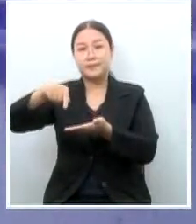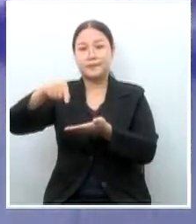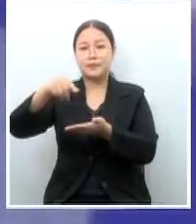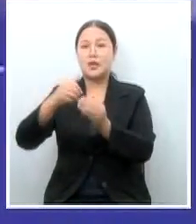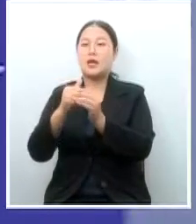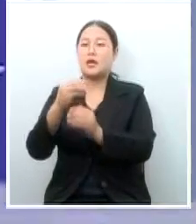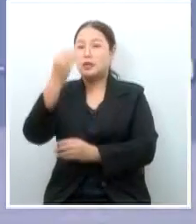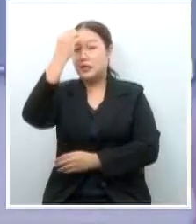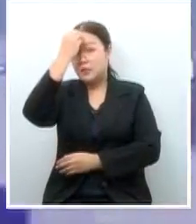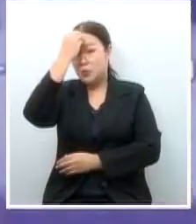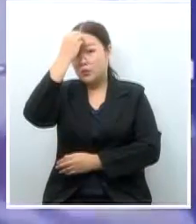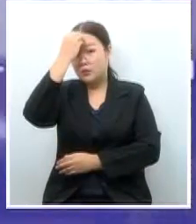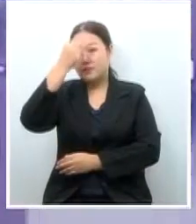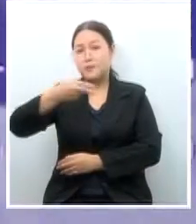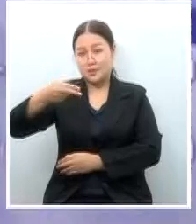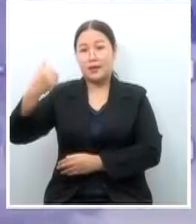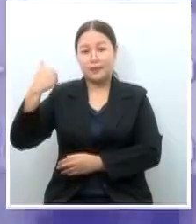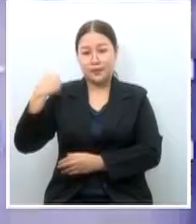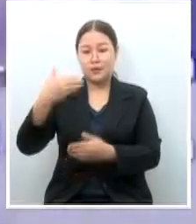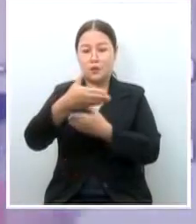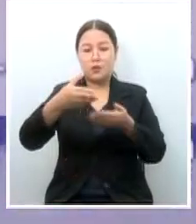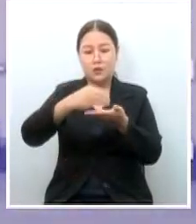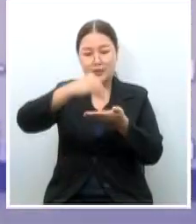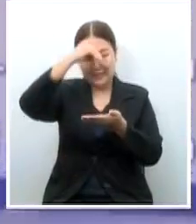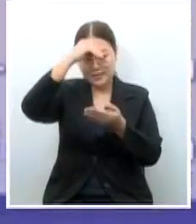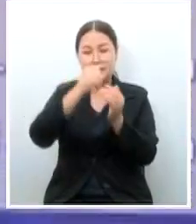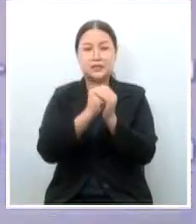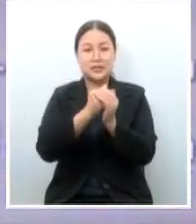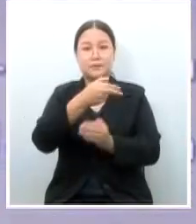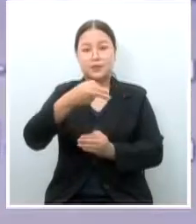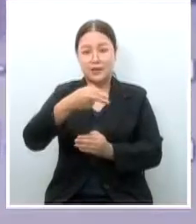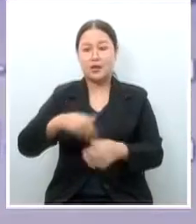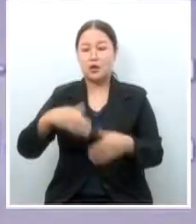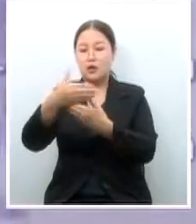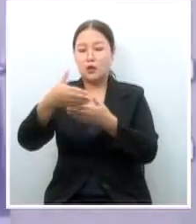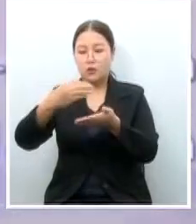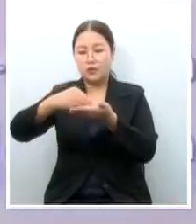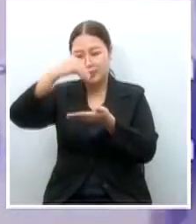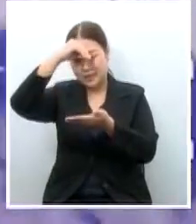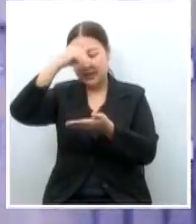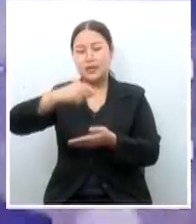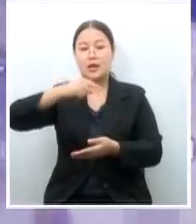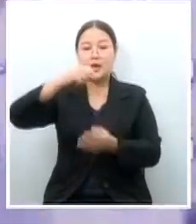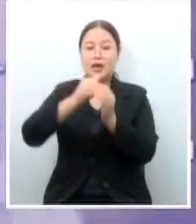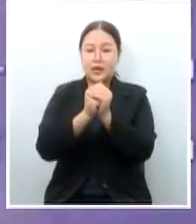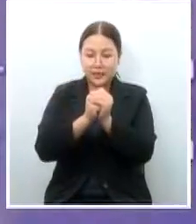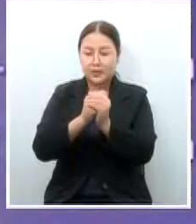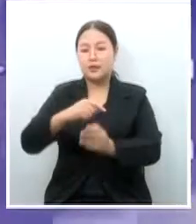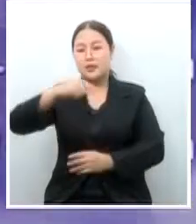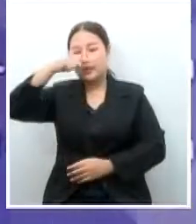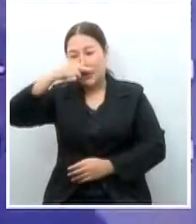าญี่ปุ่นแผนการเรียนภาษาจีนแผนการเรียนภาษาอังกฤษภาษาไทยสังคมศึกษ